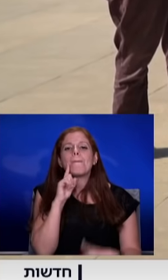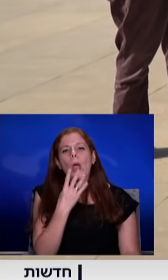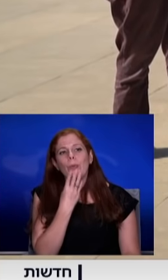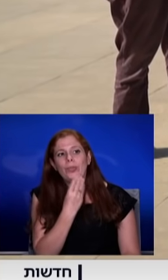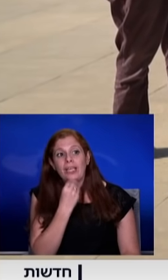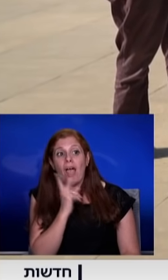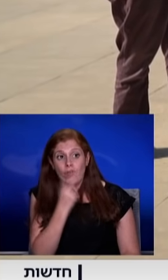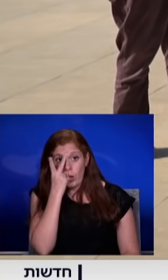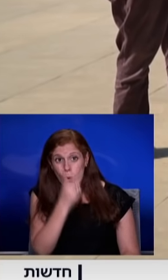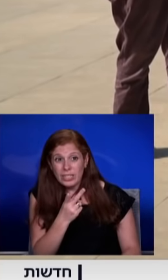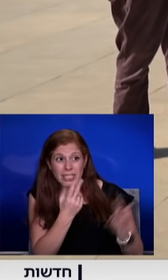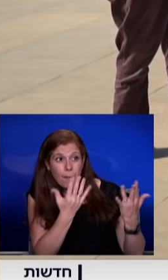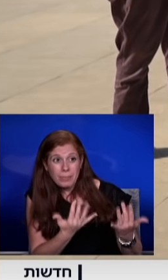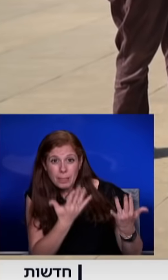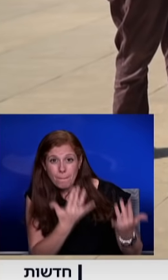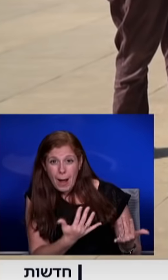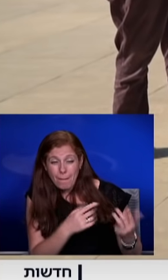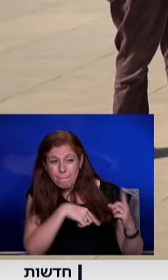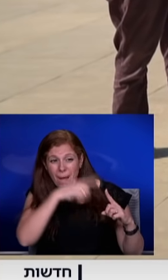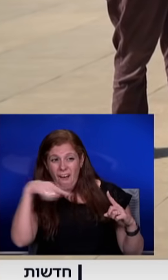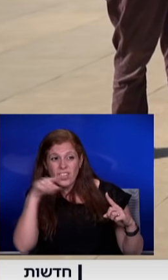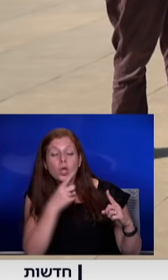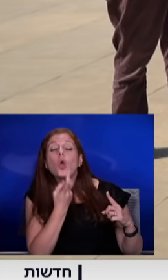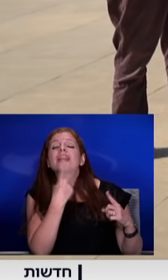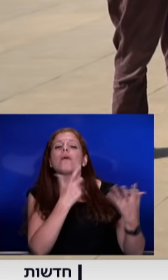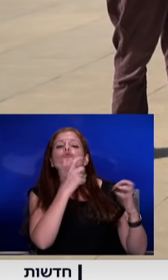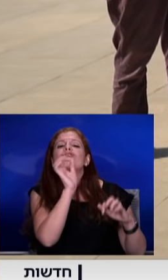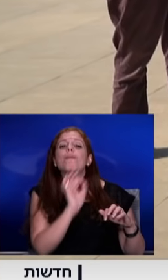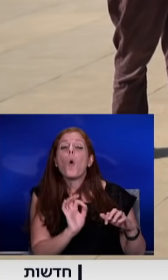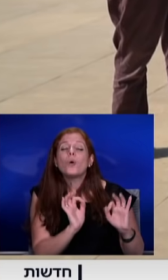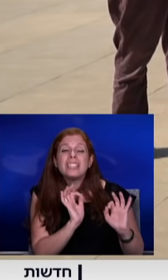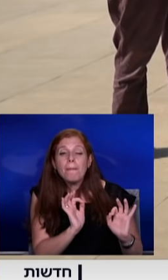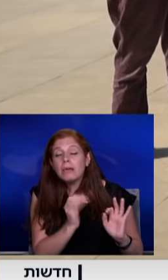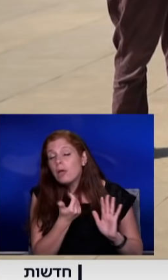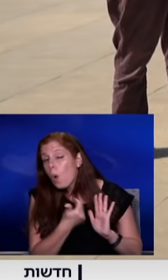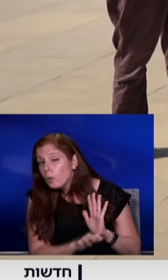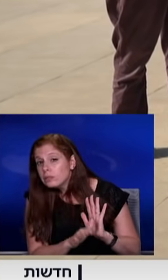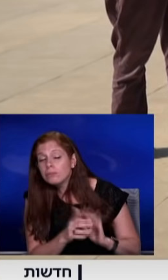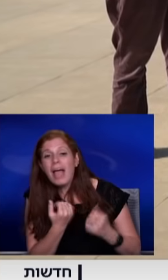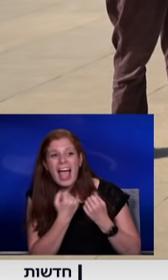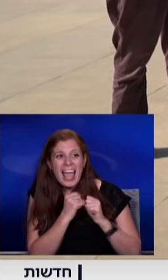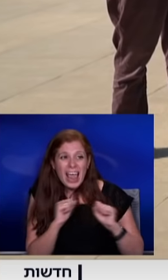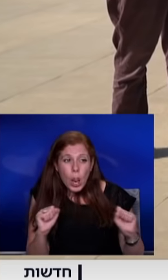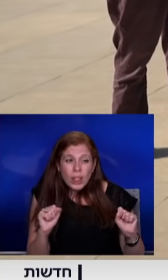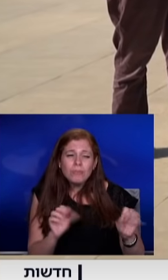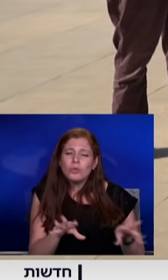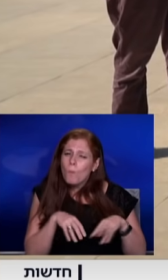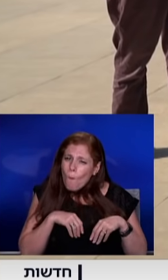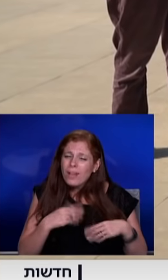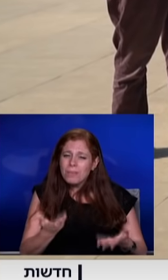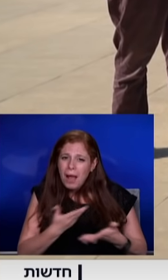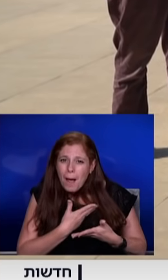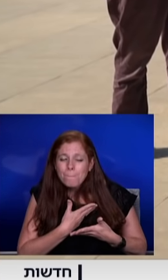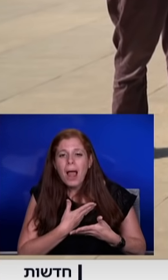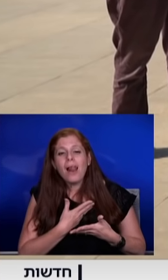לראות את זה במספרים, בגרף הזה יותר מ-70%, למעשה למעט החילונים, שמוכנים לקבל